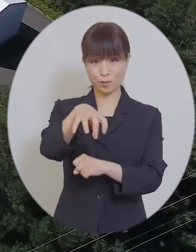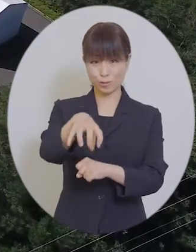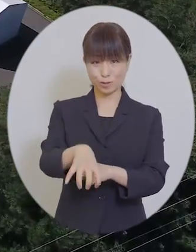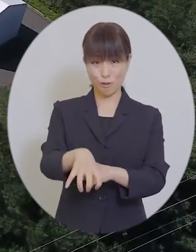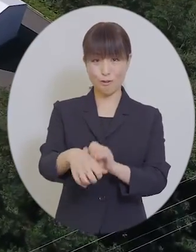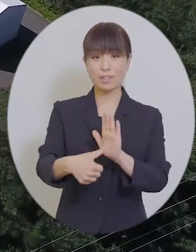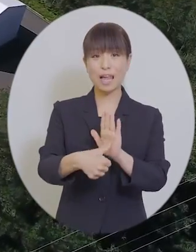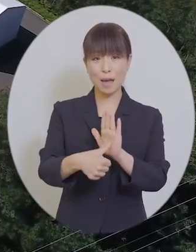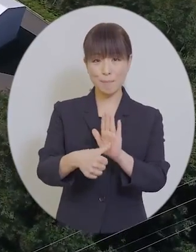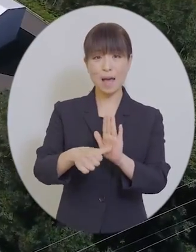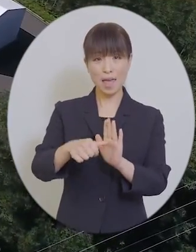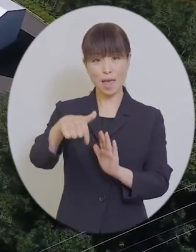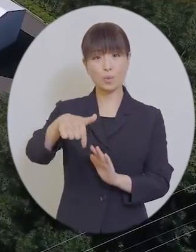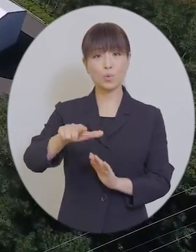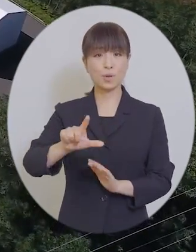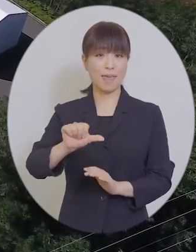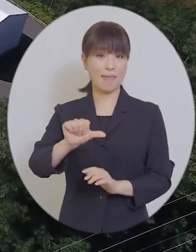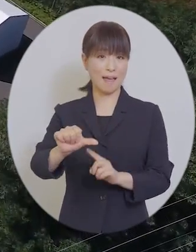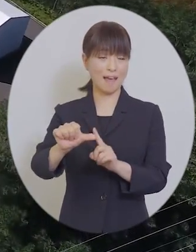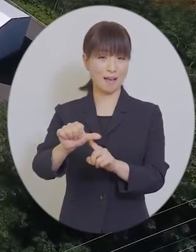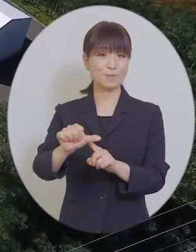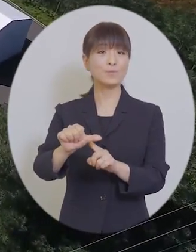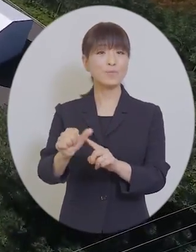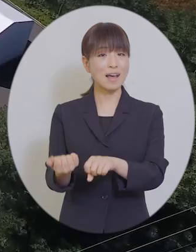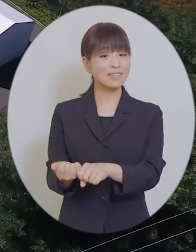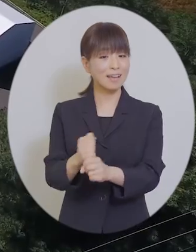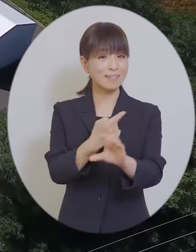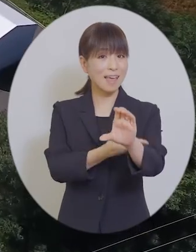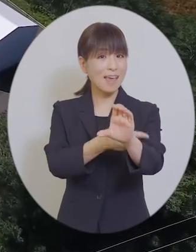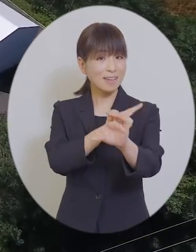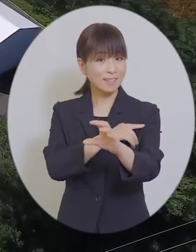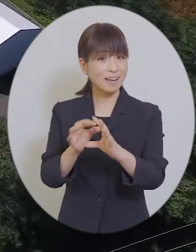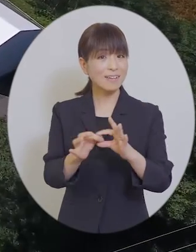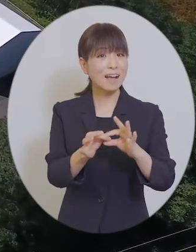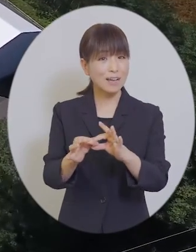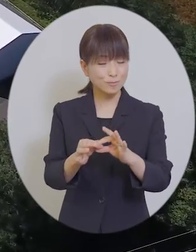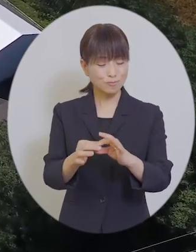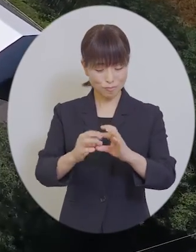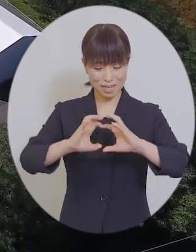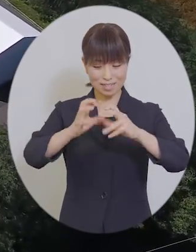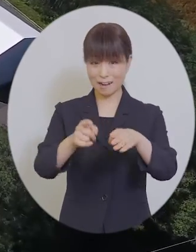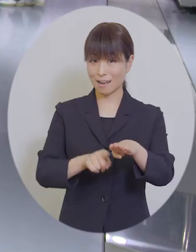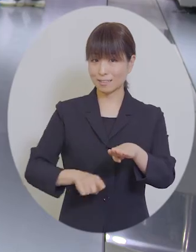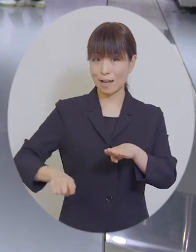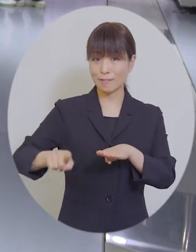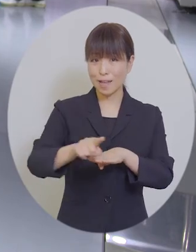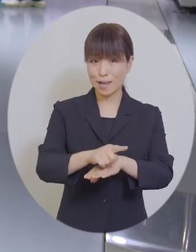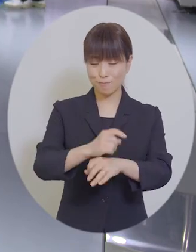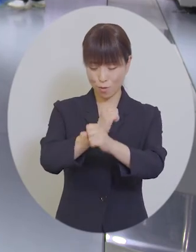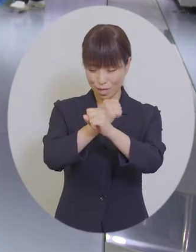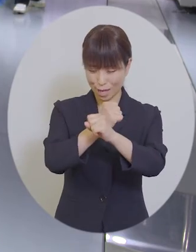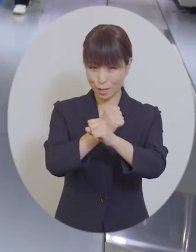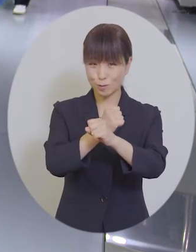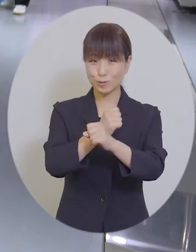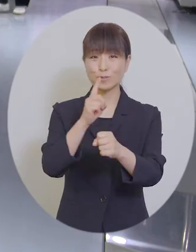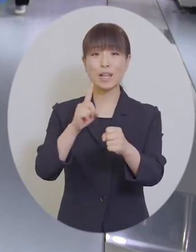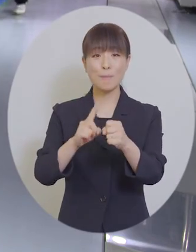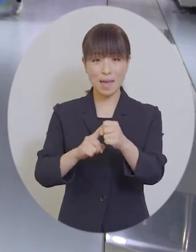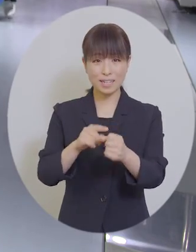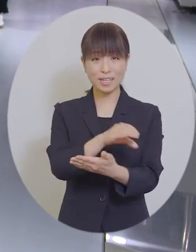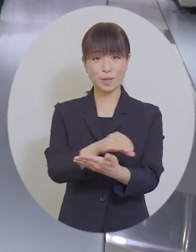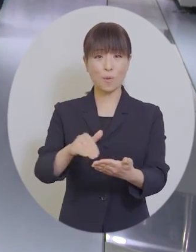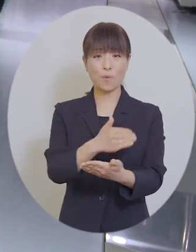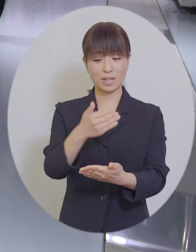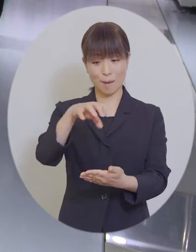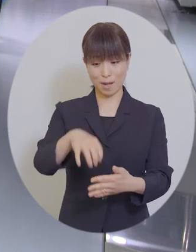所、通称フレアは再生可能エネルギーに関わる世界最先端の研究を行うために